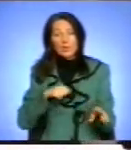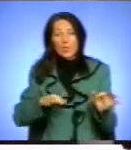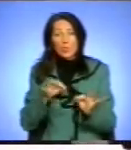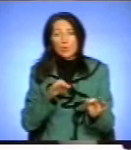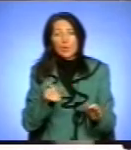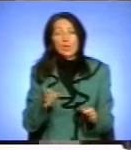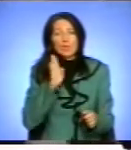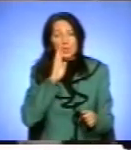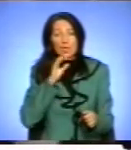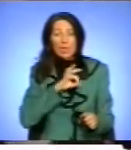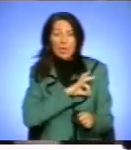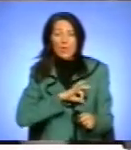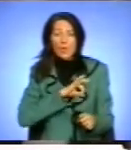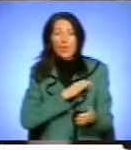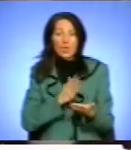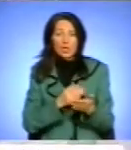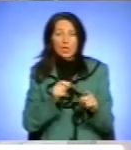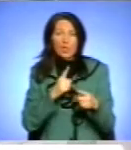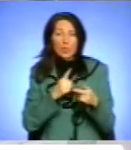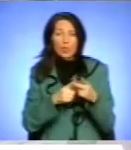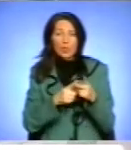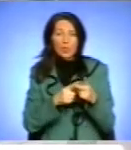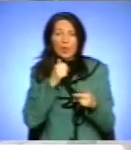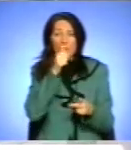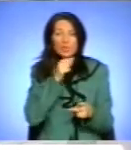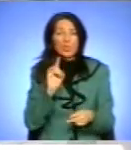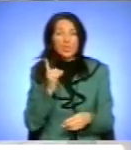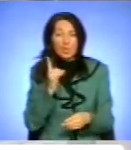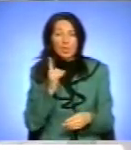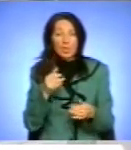жінки на виховання є 1,5-річна дитина. На даний час